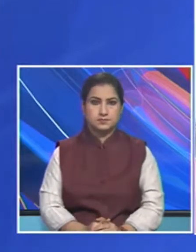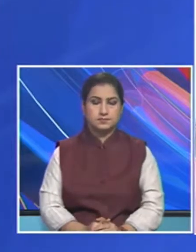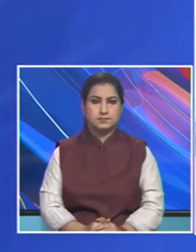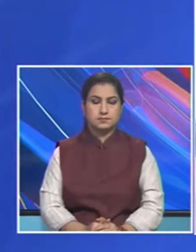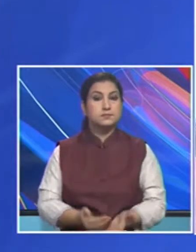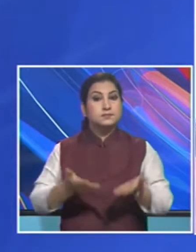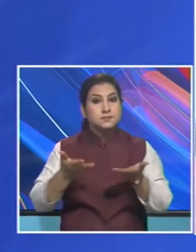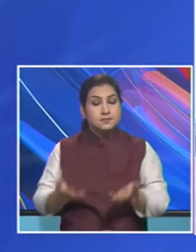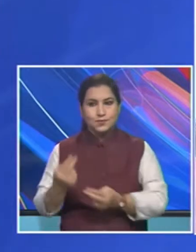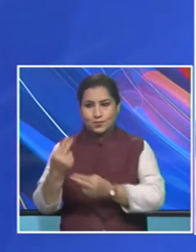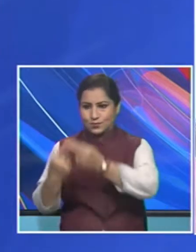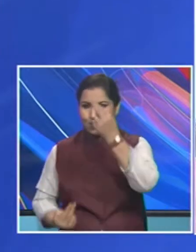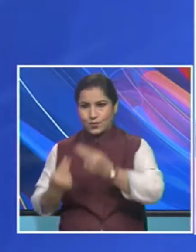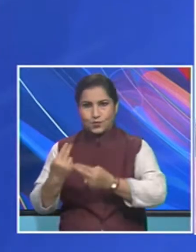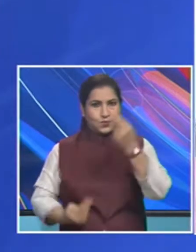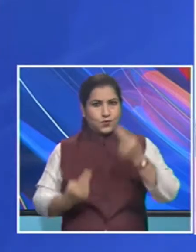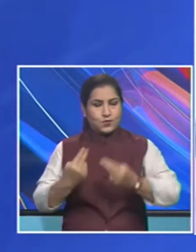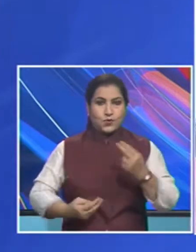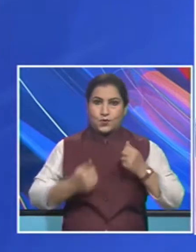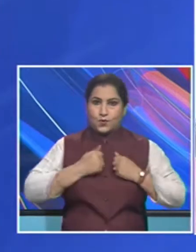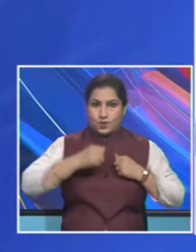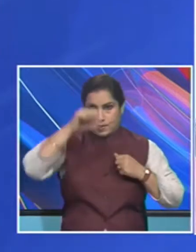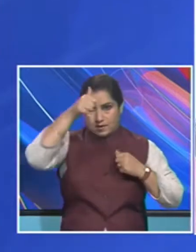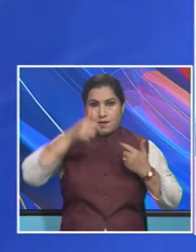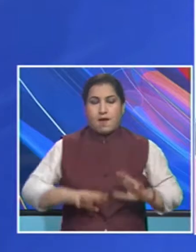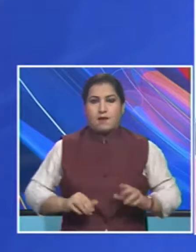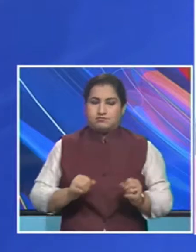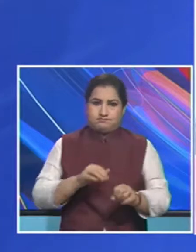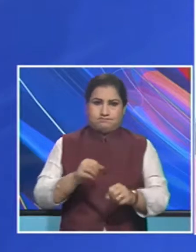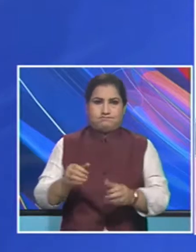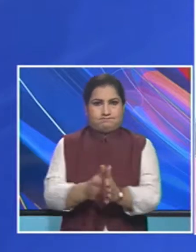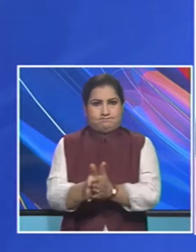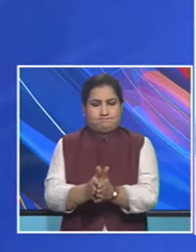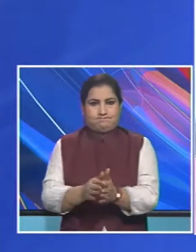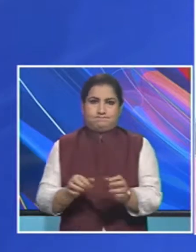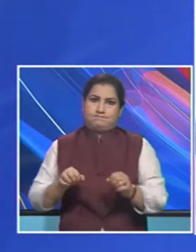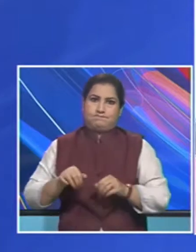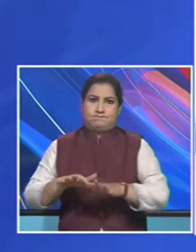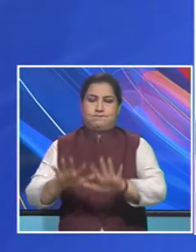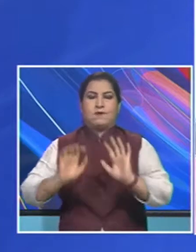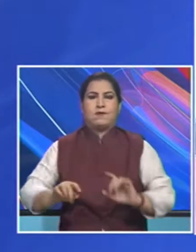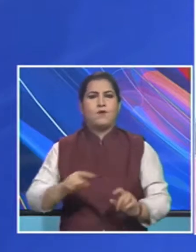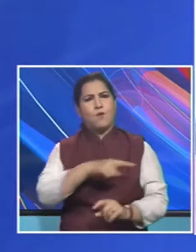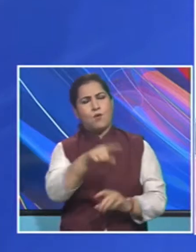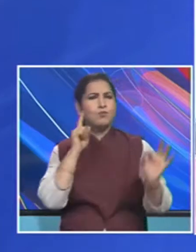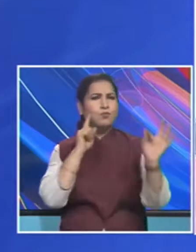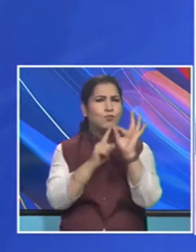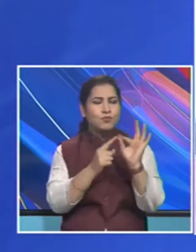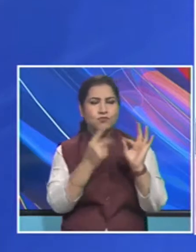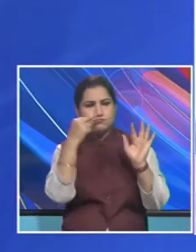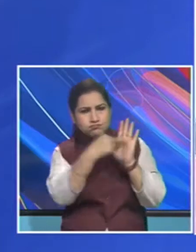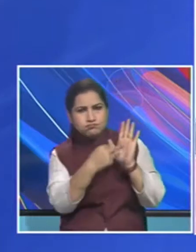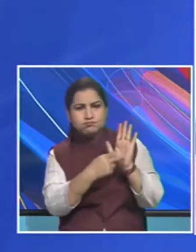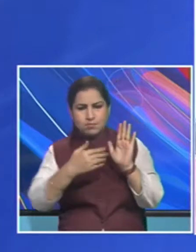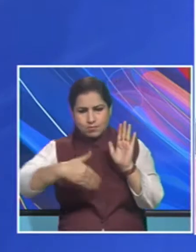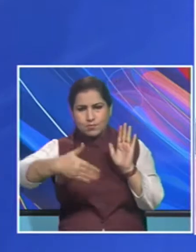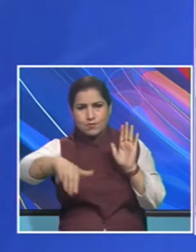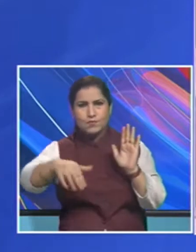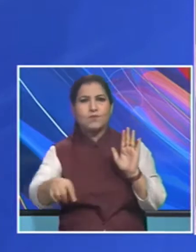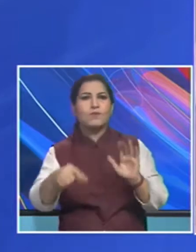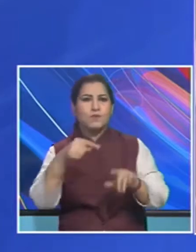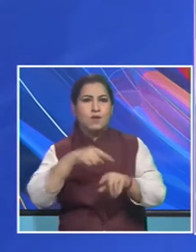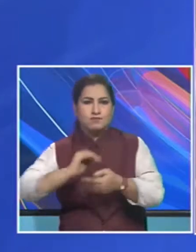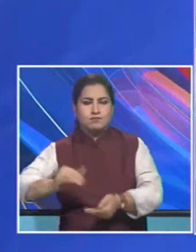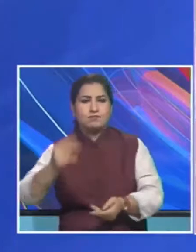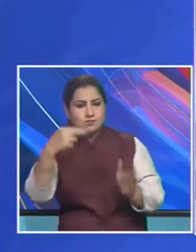ये ऐसी कहानियां हैं जो प्रेरणादायी हैं और जिनकी मिसालें आने वाली